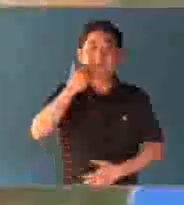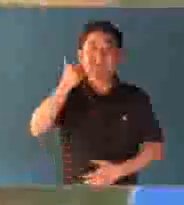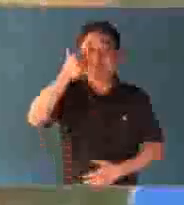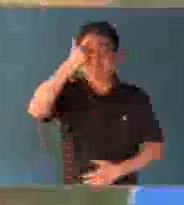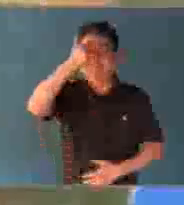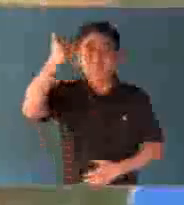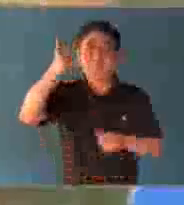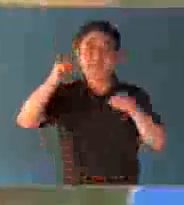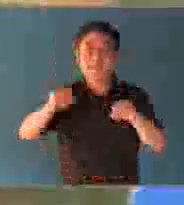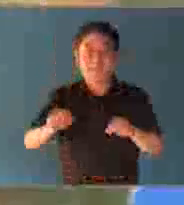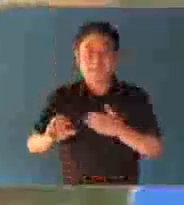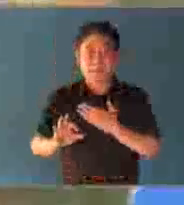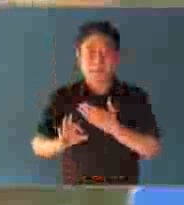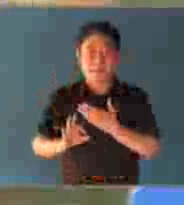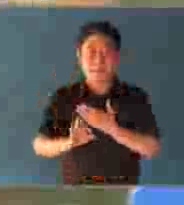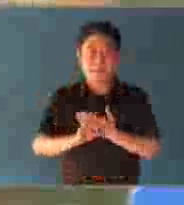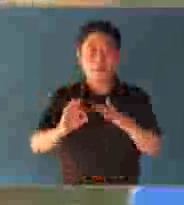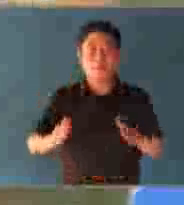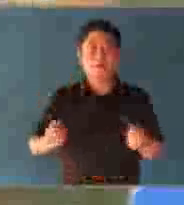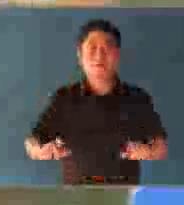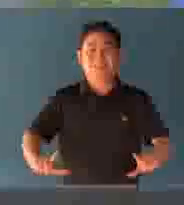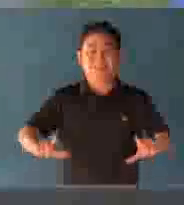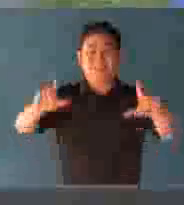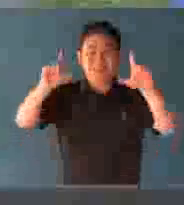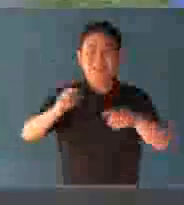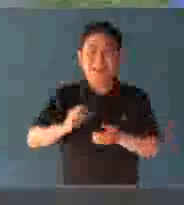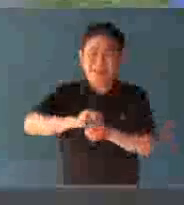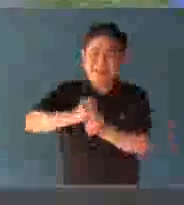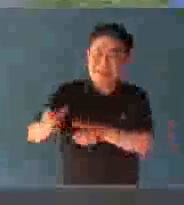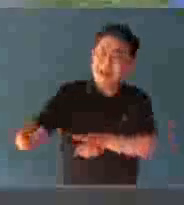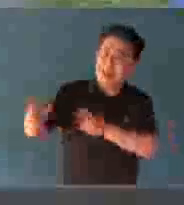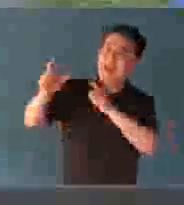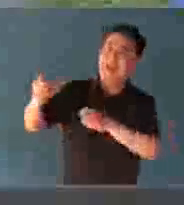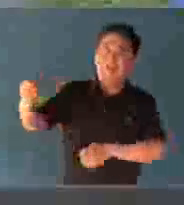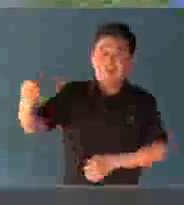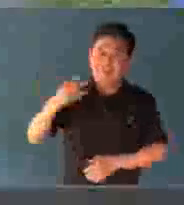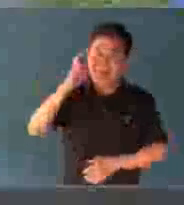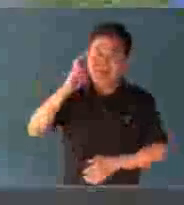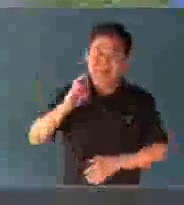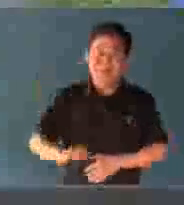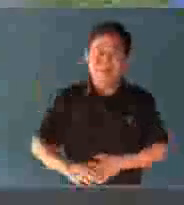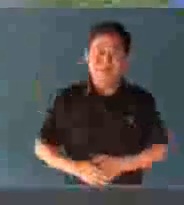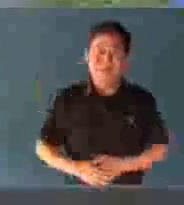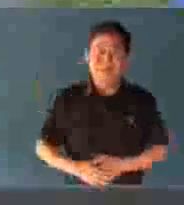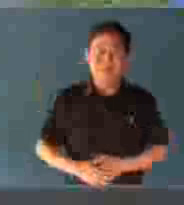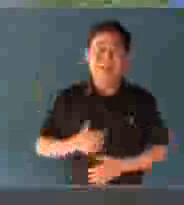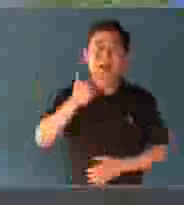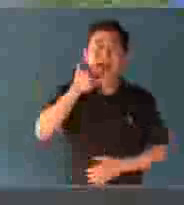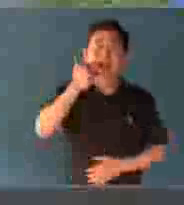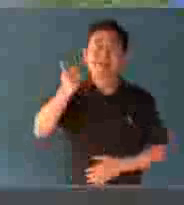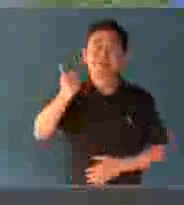아버님께서 살아계셨다면 오늘 같은 날엔 막걸리 한잔 하자라고 하셨을 것 같습니다.